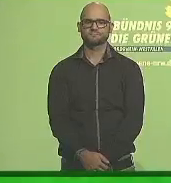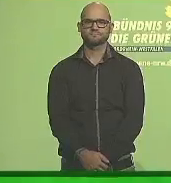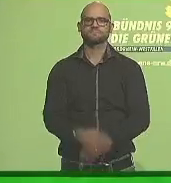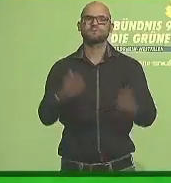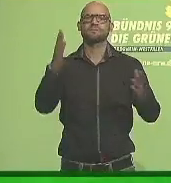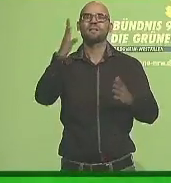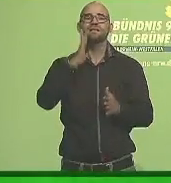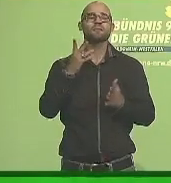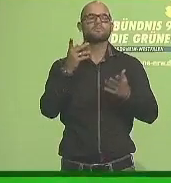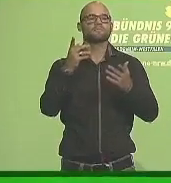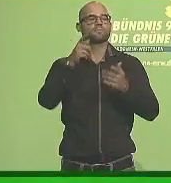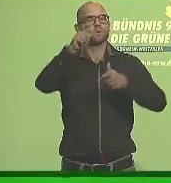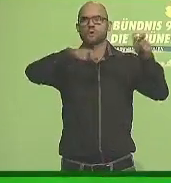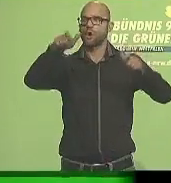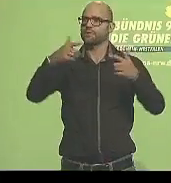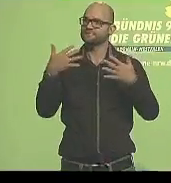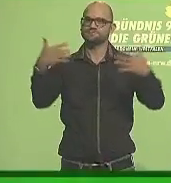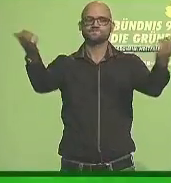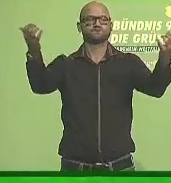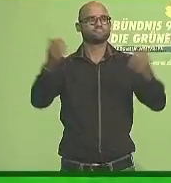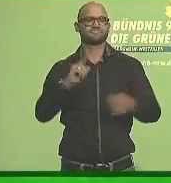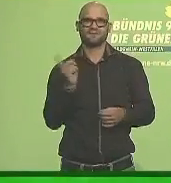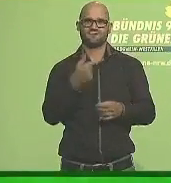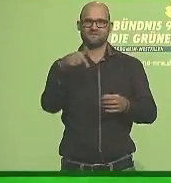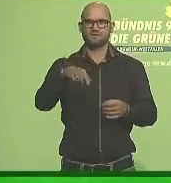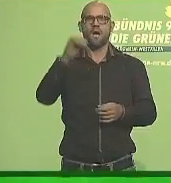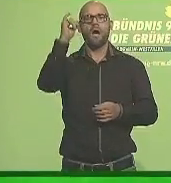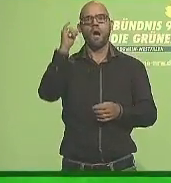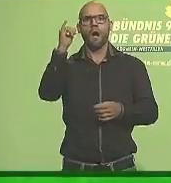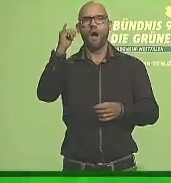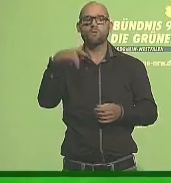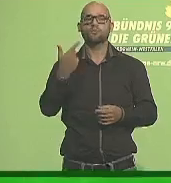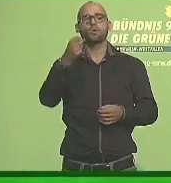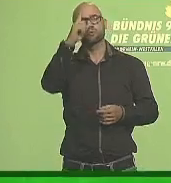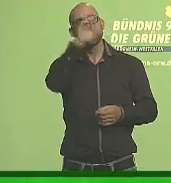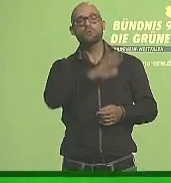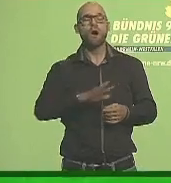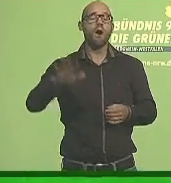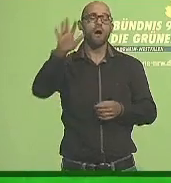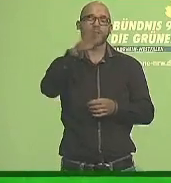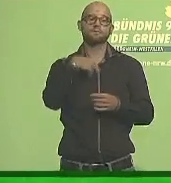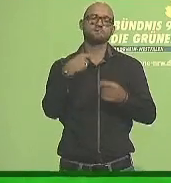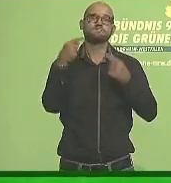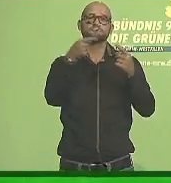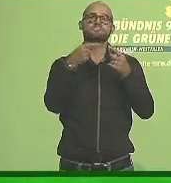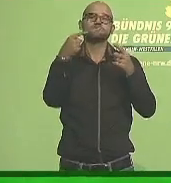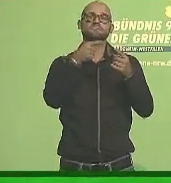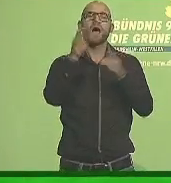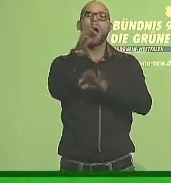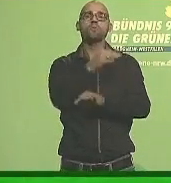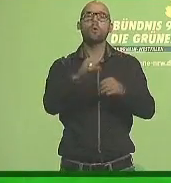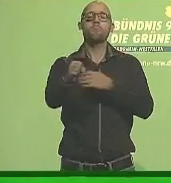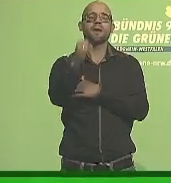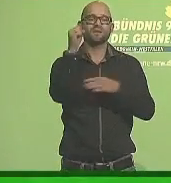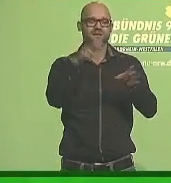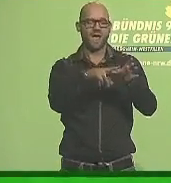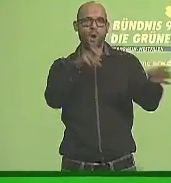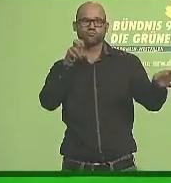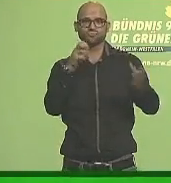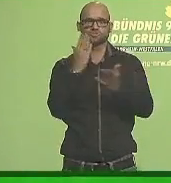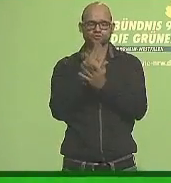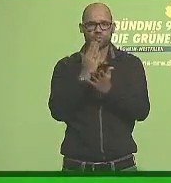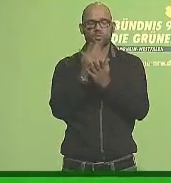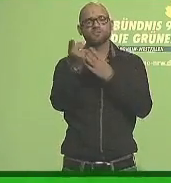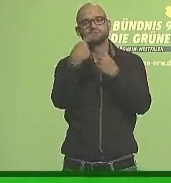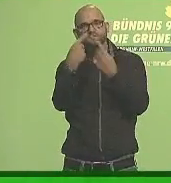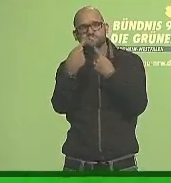Liebe Leute, während wir hier in Hagen auch in Deutschland über Ausstieg aus der Atomenergie und auch über